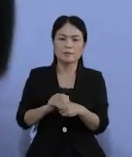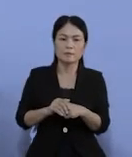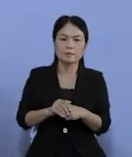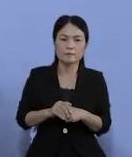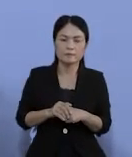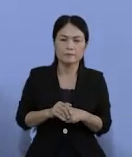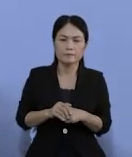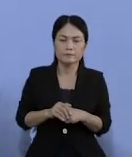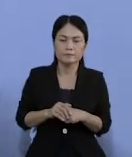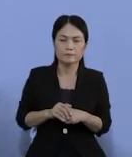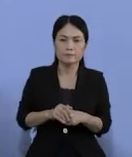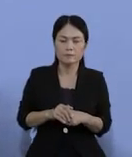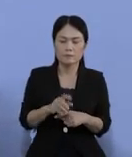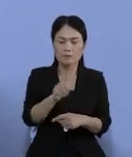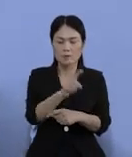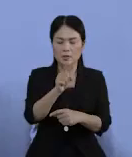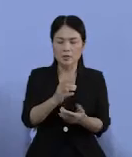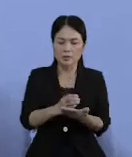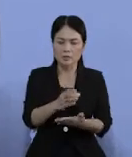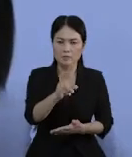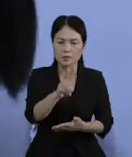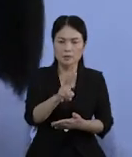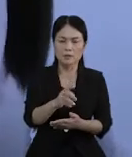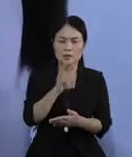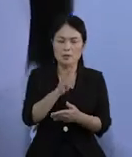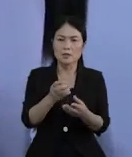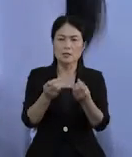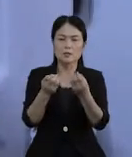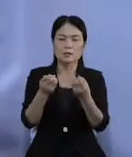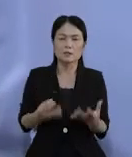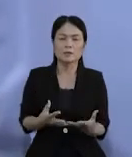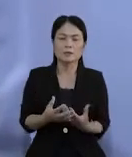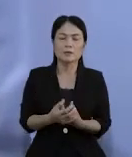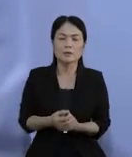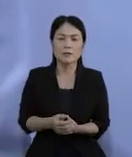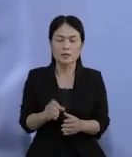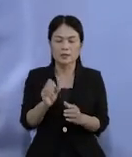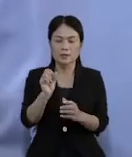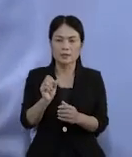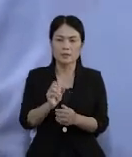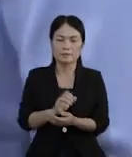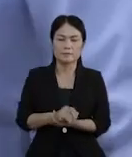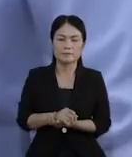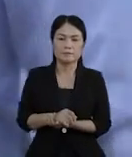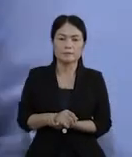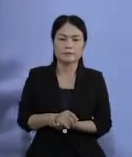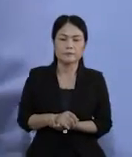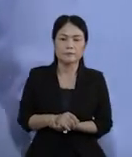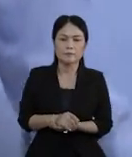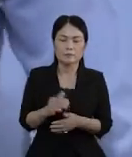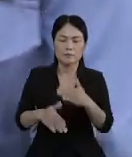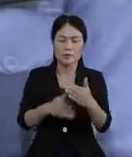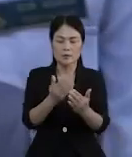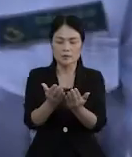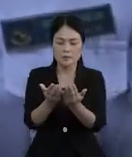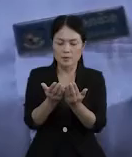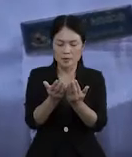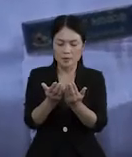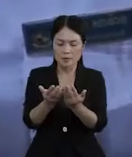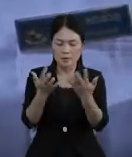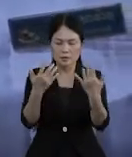Chà, ta cầm bông tàng bì miên tực bồn mán lịt. Chà, chẳng mình tốt bị ăn